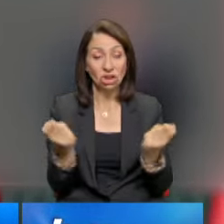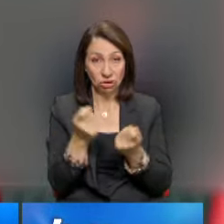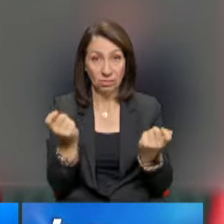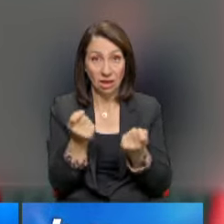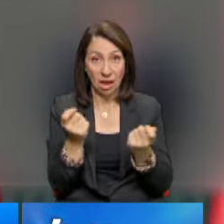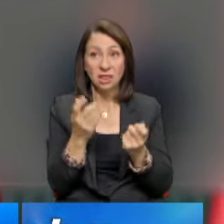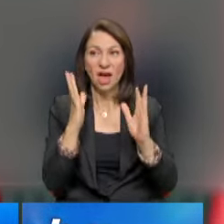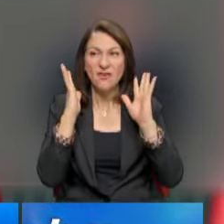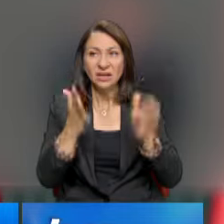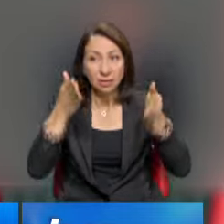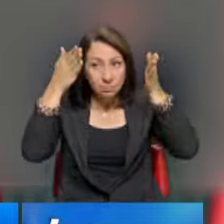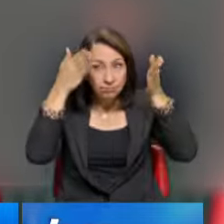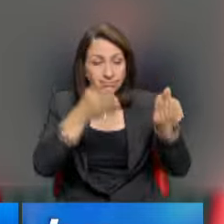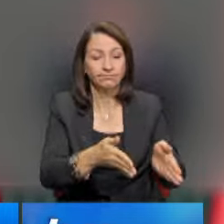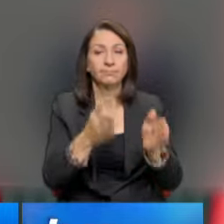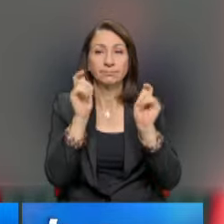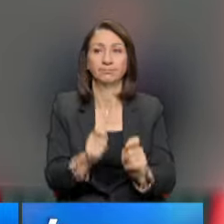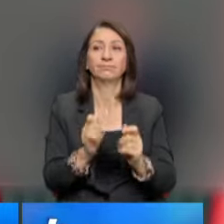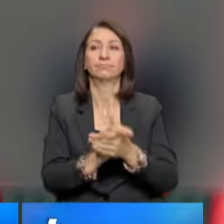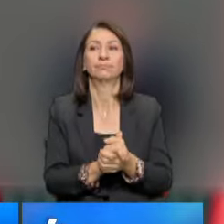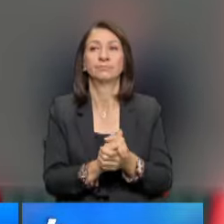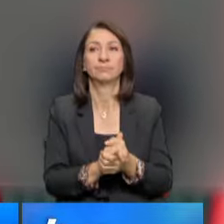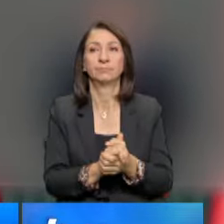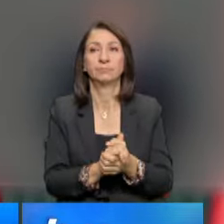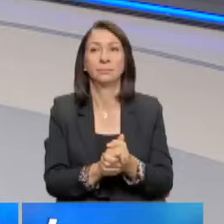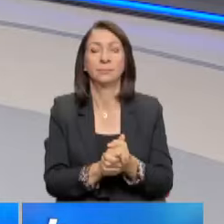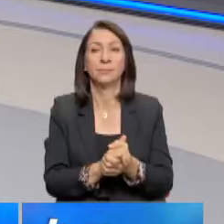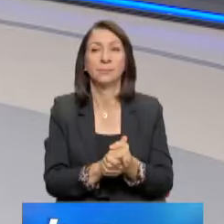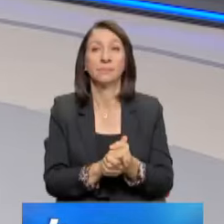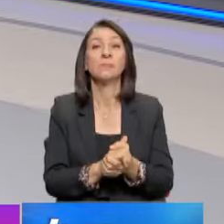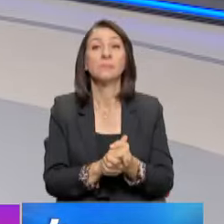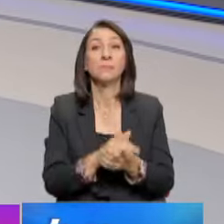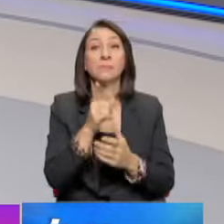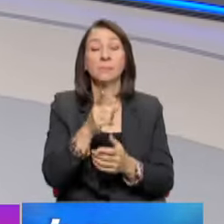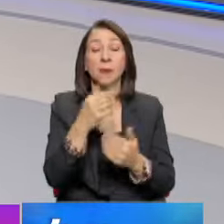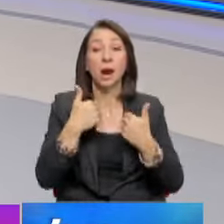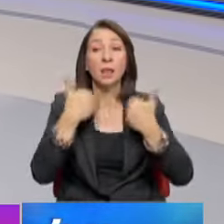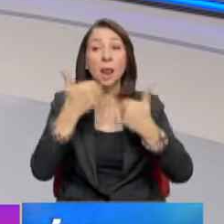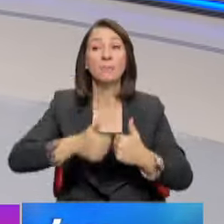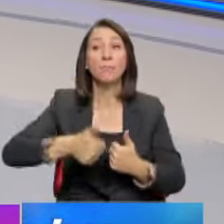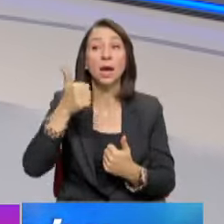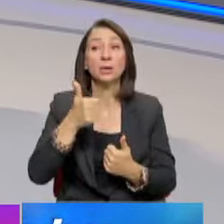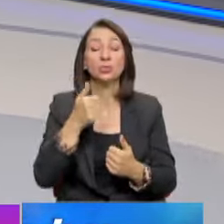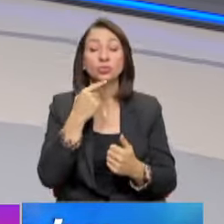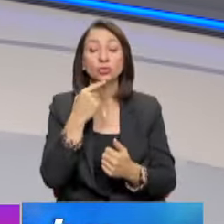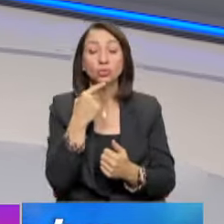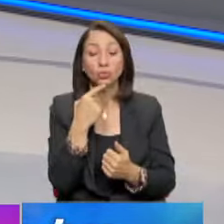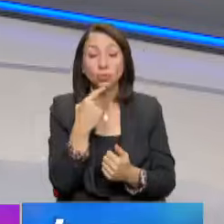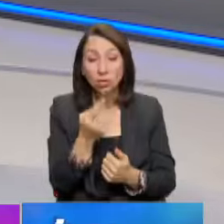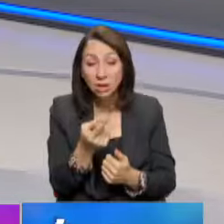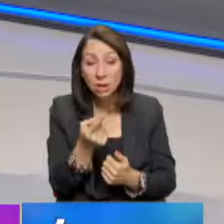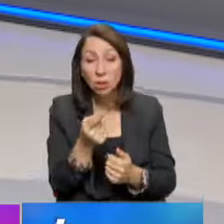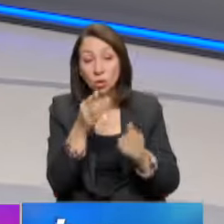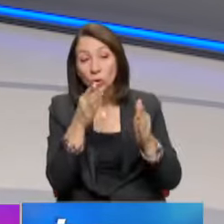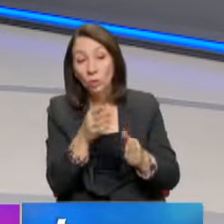çalışmalara daha fazla ağırlık vereceğiz. Burada Adalet Bakanı'nın sözleri aslında durum tespitinden